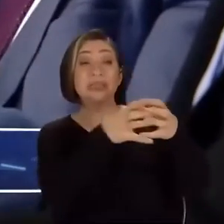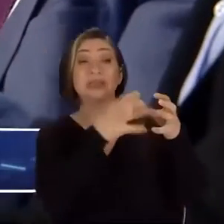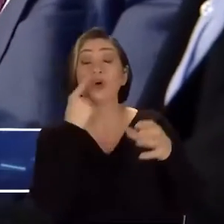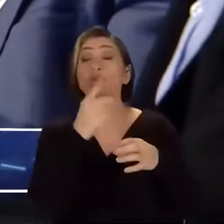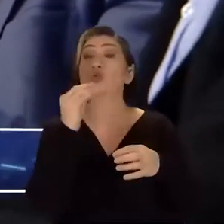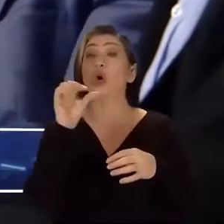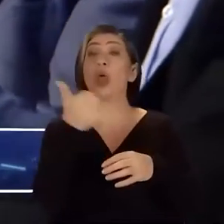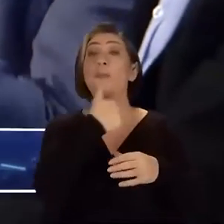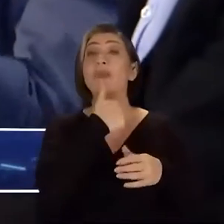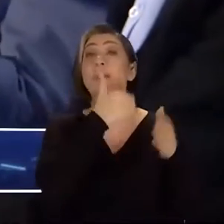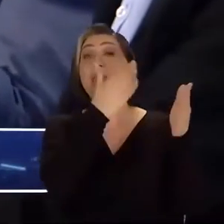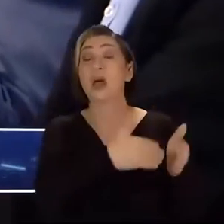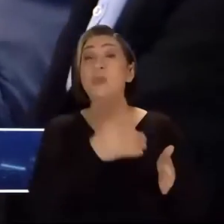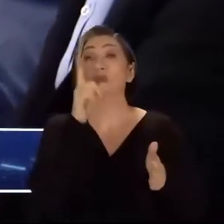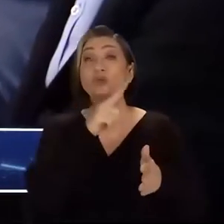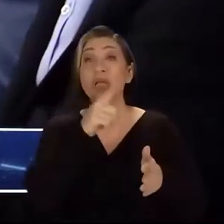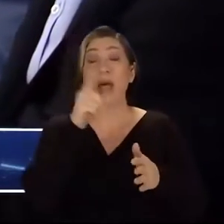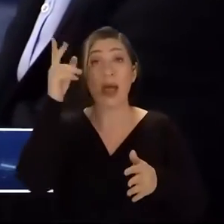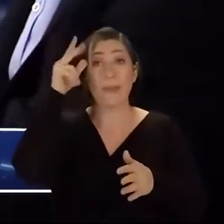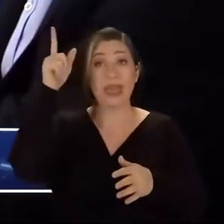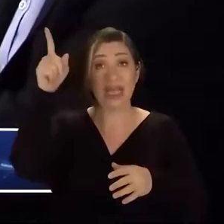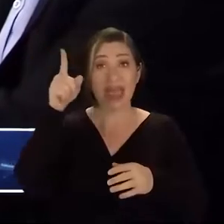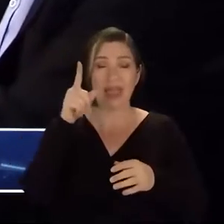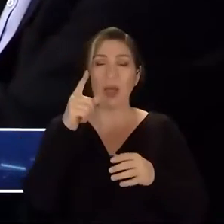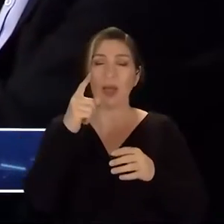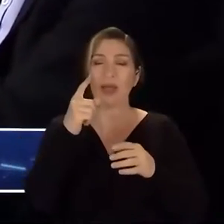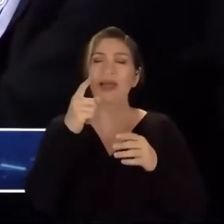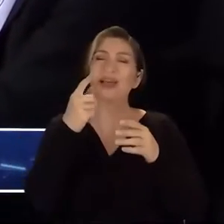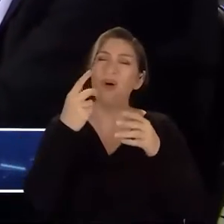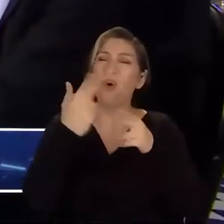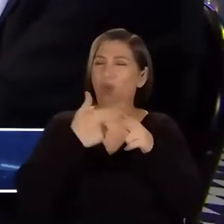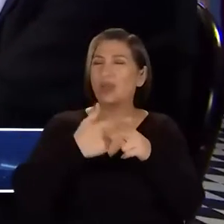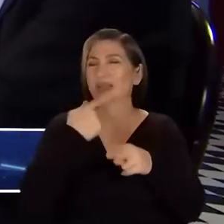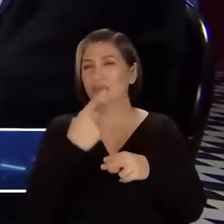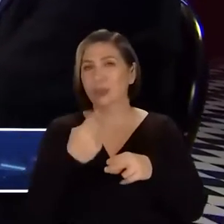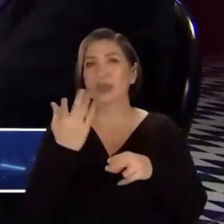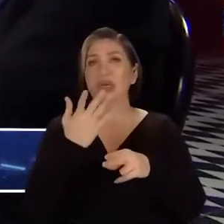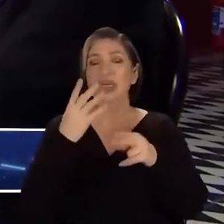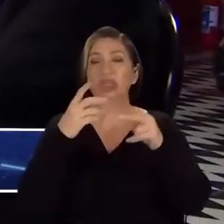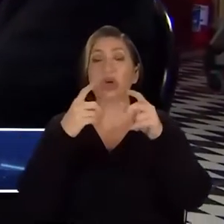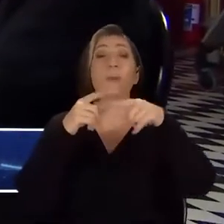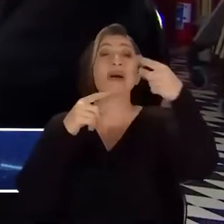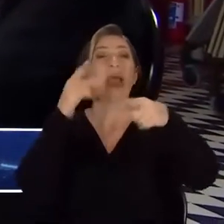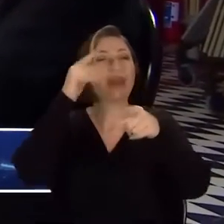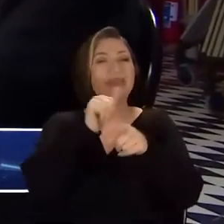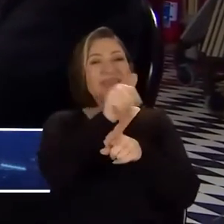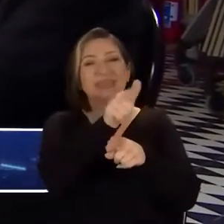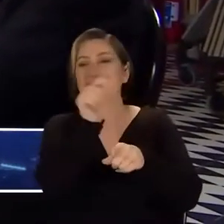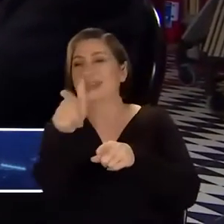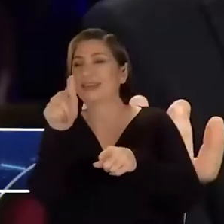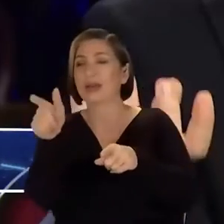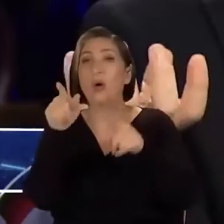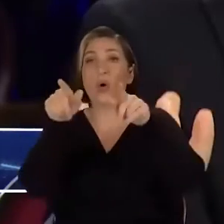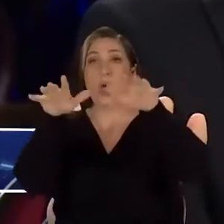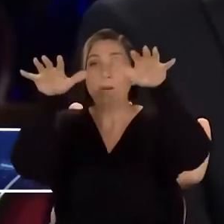daha önemli adamlar. Dolayısıyla New York'u şey olarak söylüyorum, mecazi olarak söylüyorum. Chicago veya o bölge